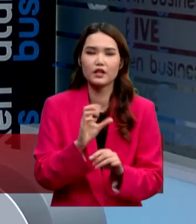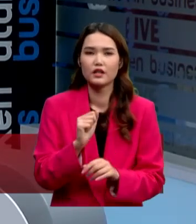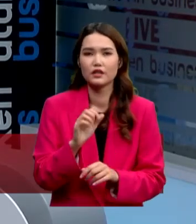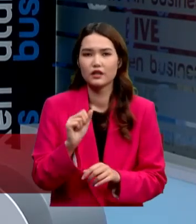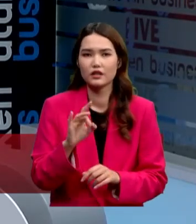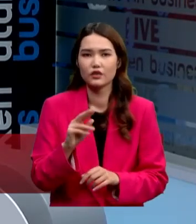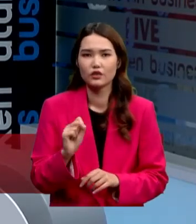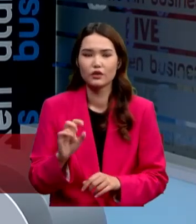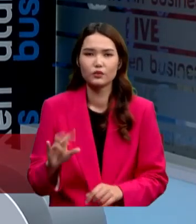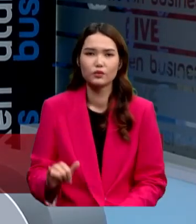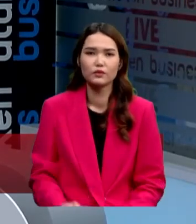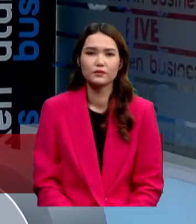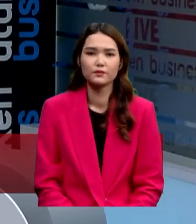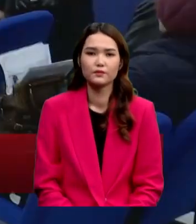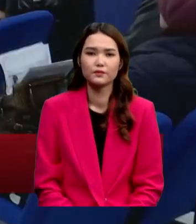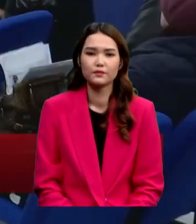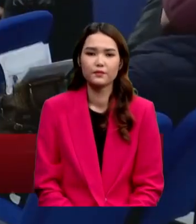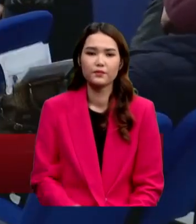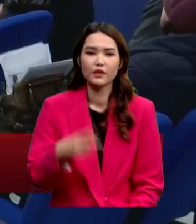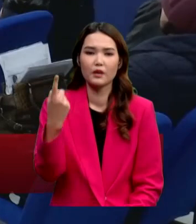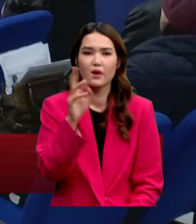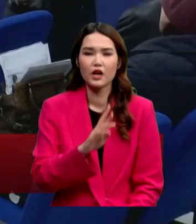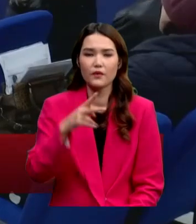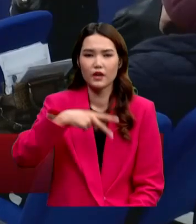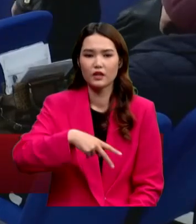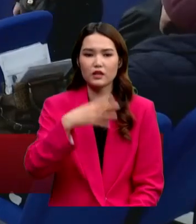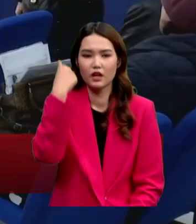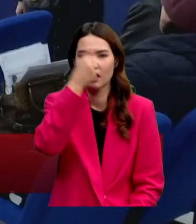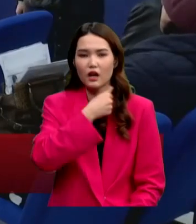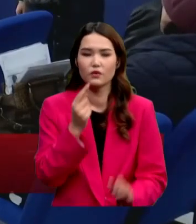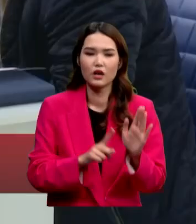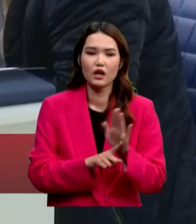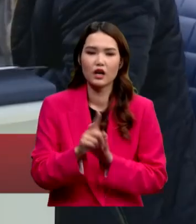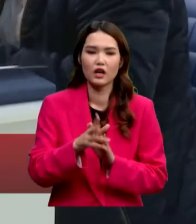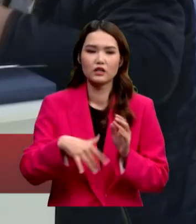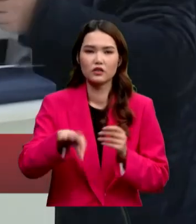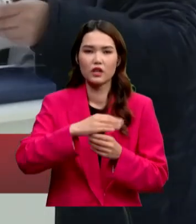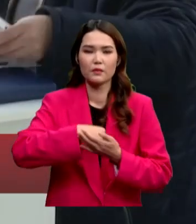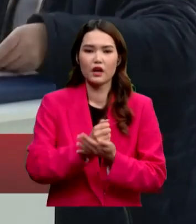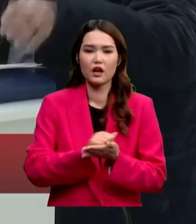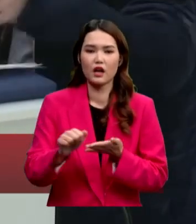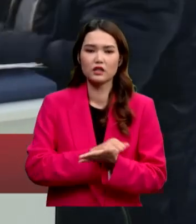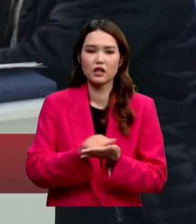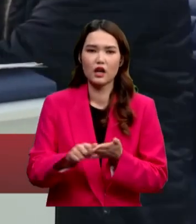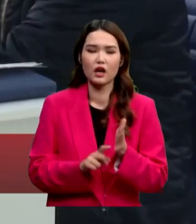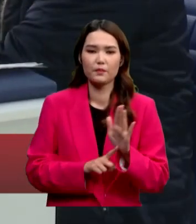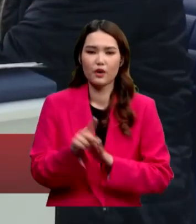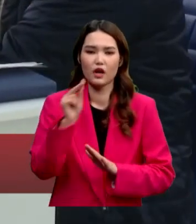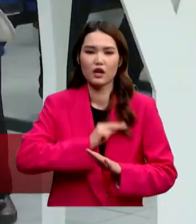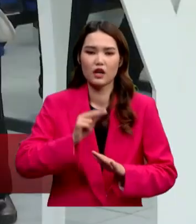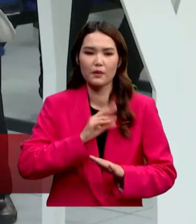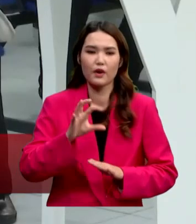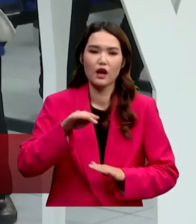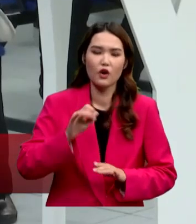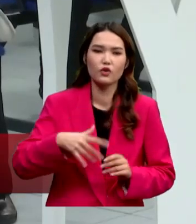коллега Иржан Утепкалиев. С 1 января 2021 года в Казахстане стартовало всеобщее декларирование. В первом и втором этапе налоговую отчетность